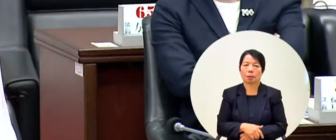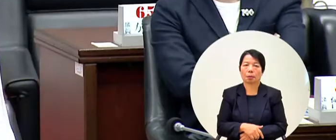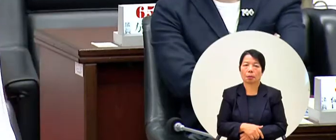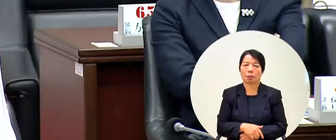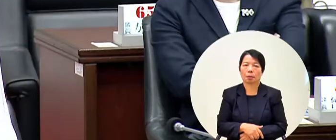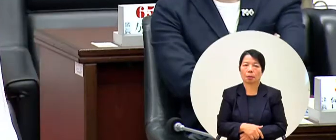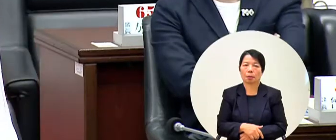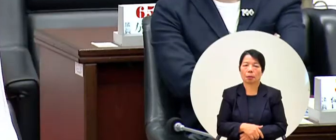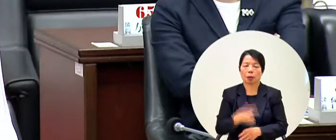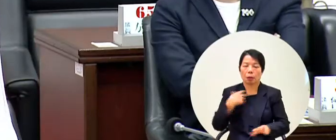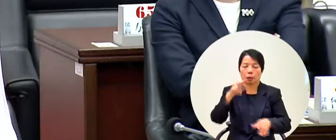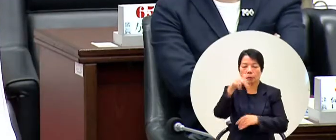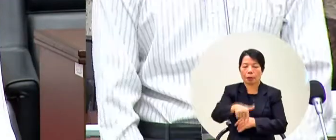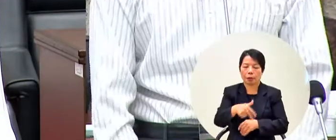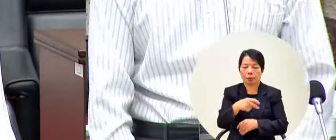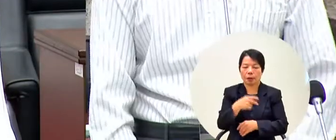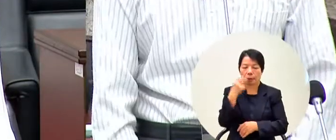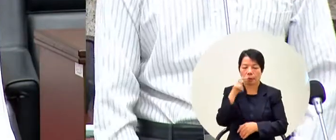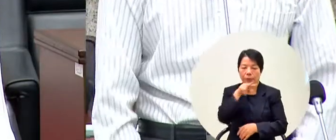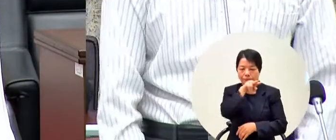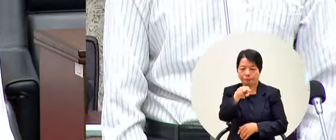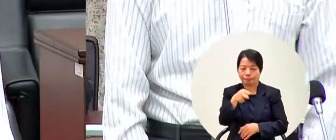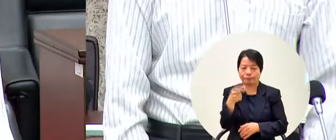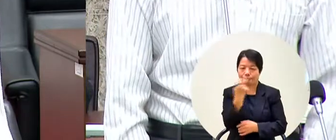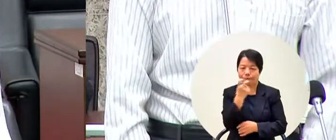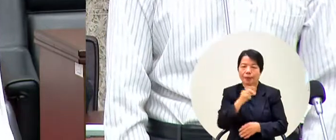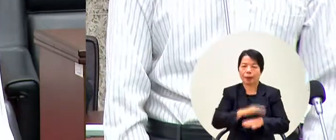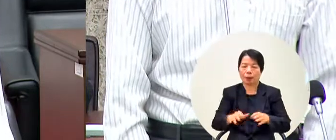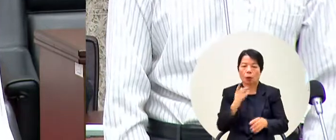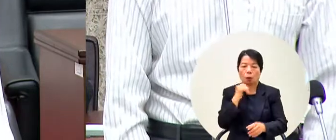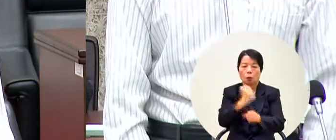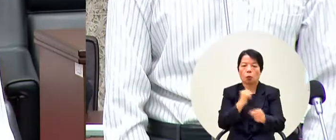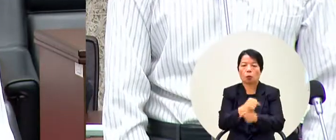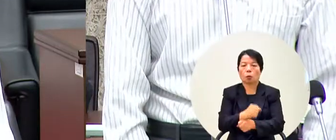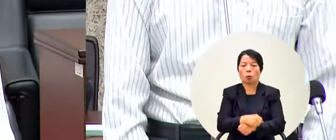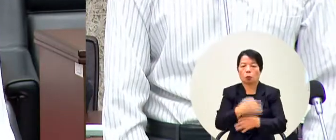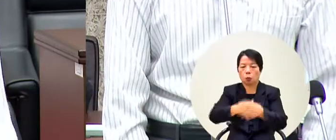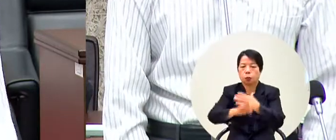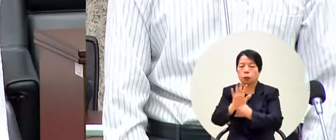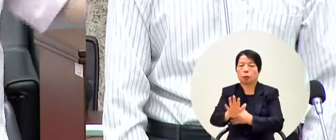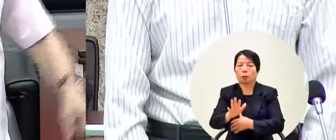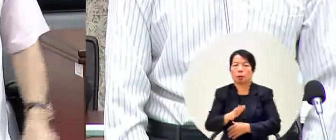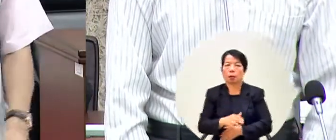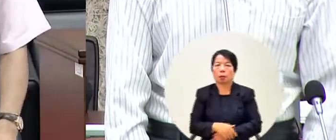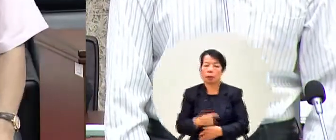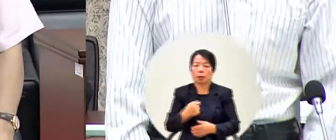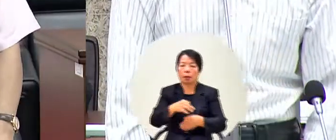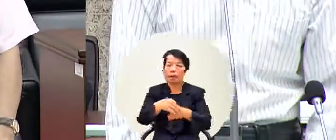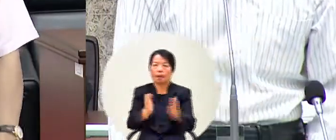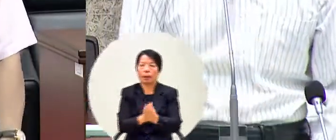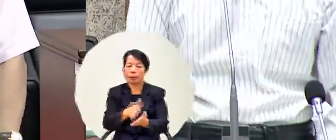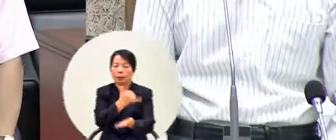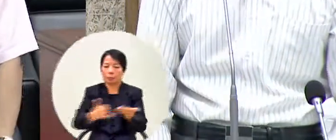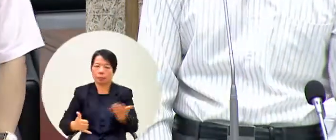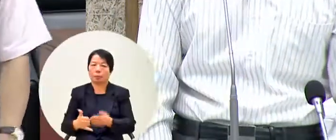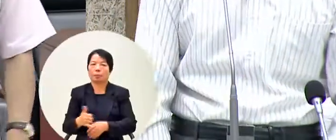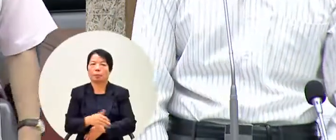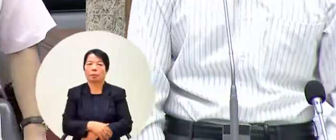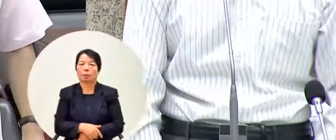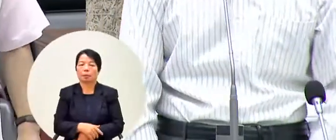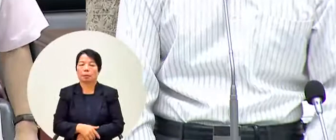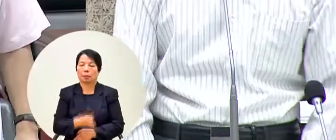刀了。好，我来摆看。 是。 哦，做无好，我现过去上来给你，啊，你随家落台，安尼好